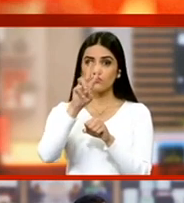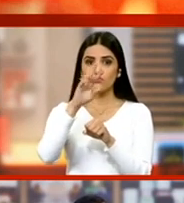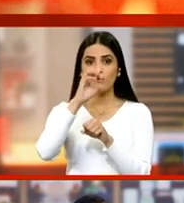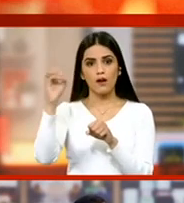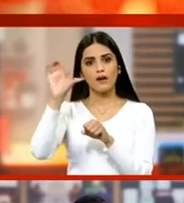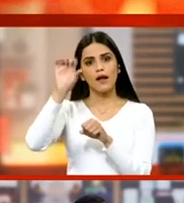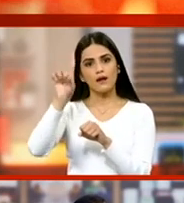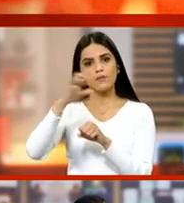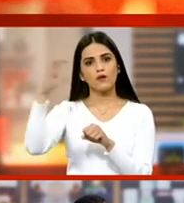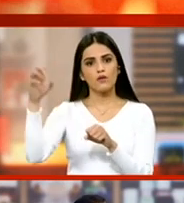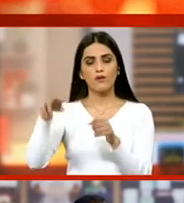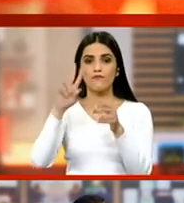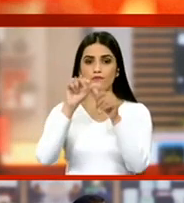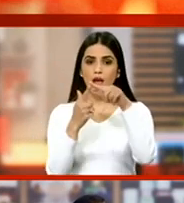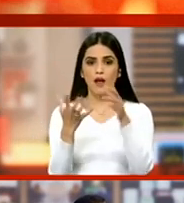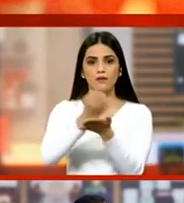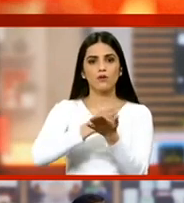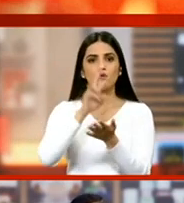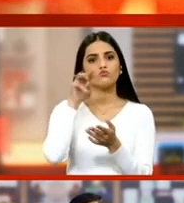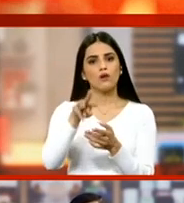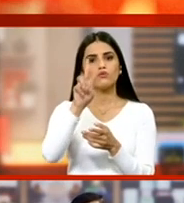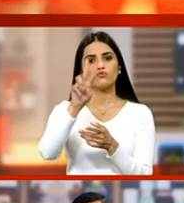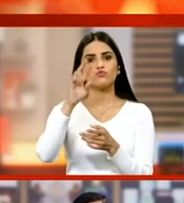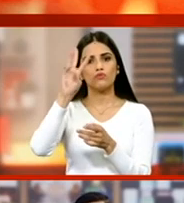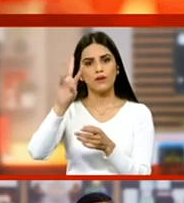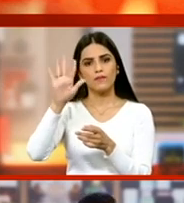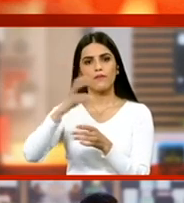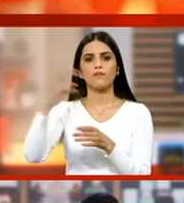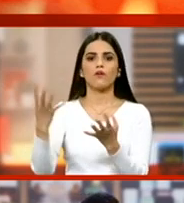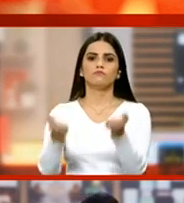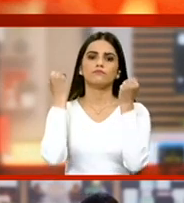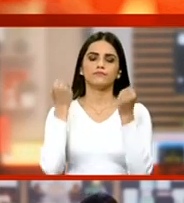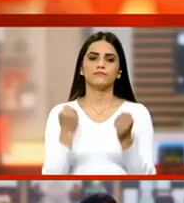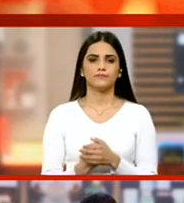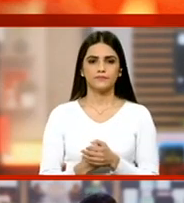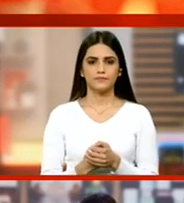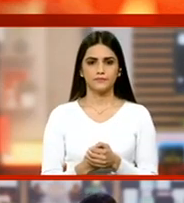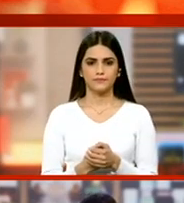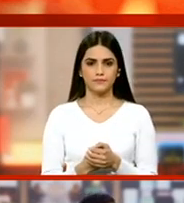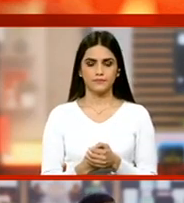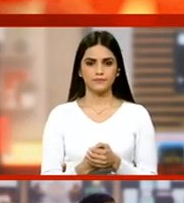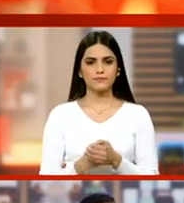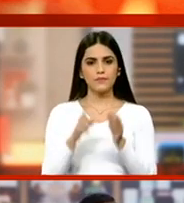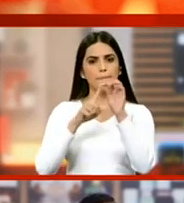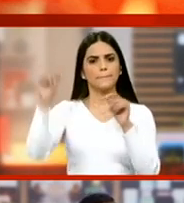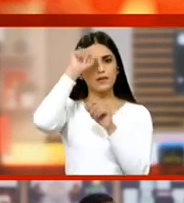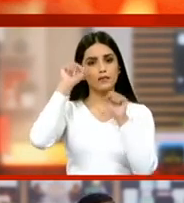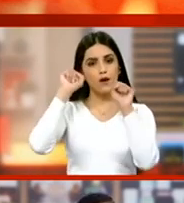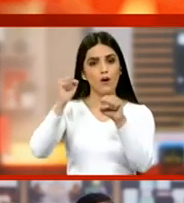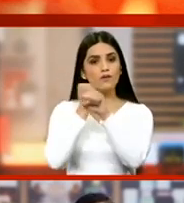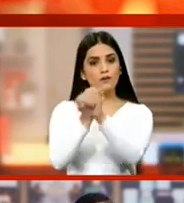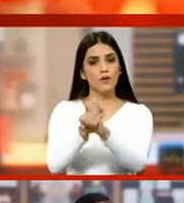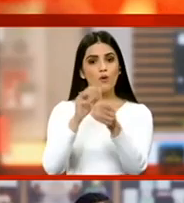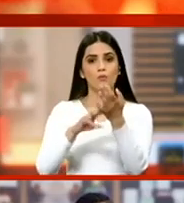तो वहीं जनवरी में वैट से 2,235 करोर का राजसु हासिल हुआ पंजाब की जेल में बंद